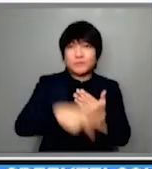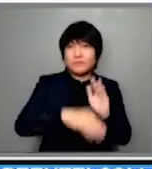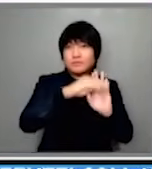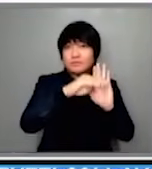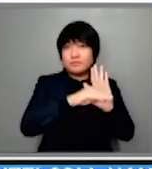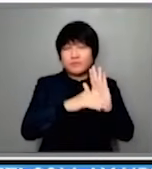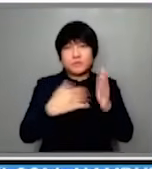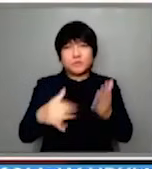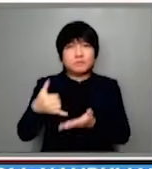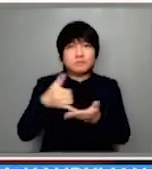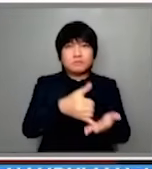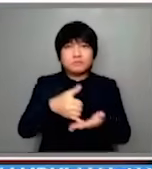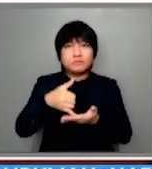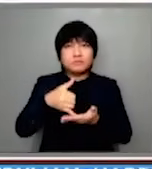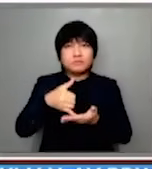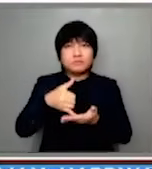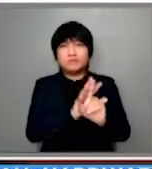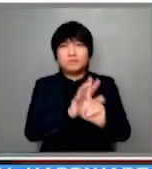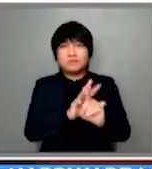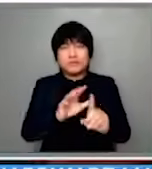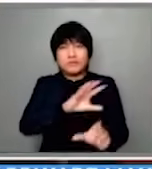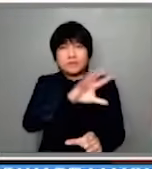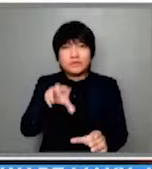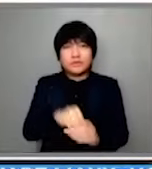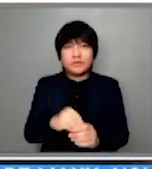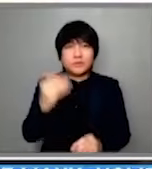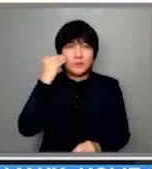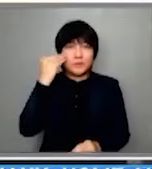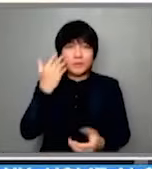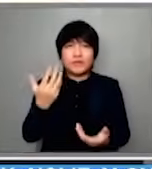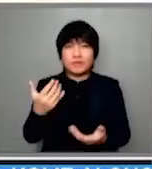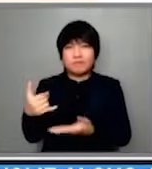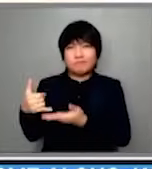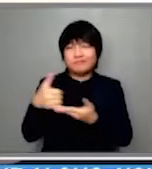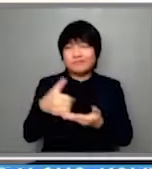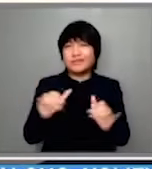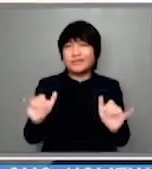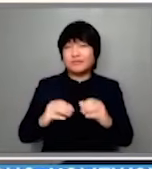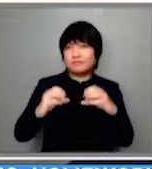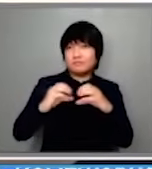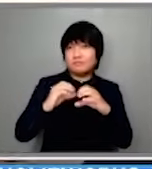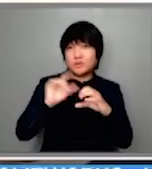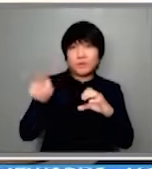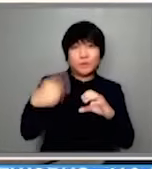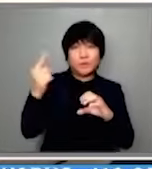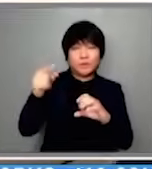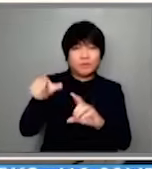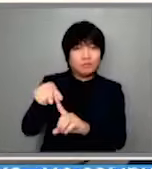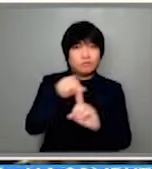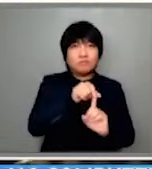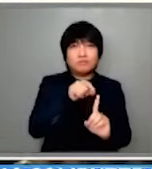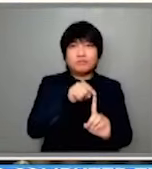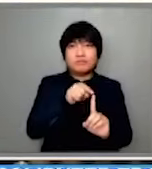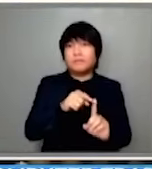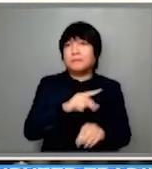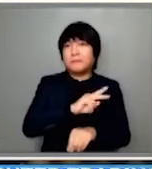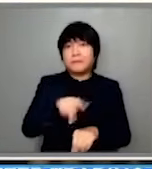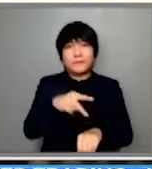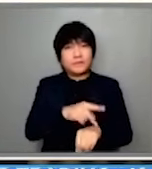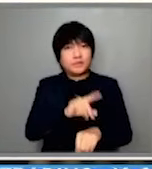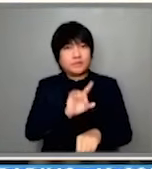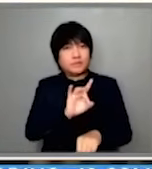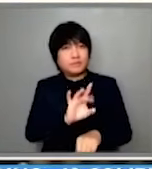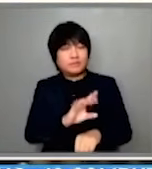ang apat na prestihiyosong George Foster Peabody Awards na tanging GMA pa lamang ang ginagawaran sa Pilipinas. When I took the